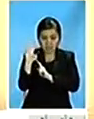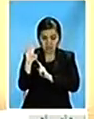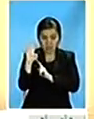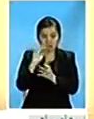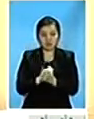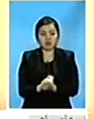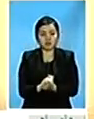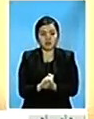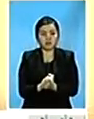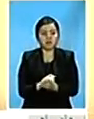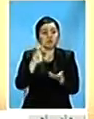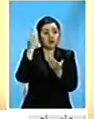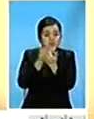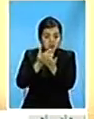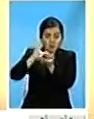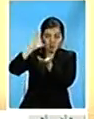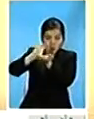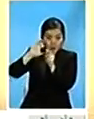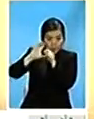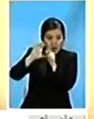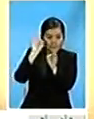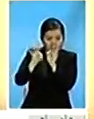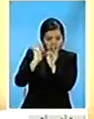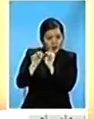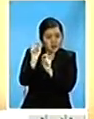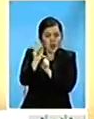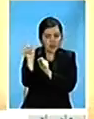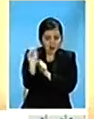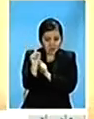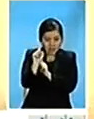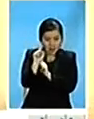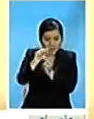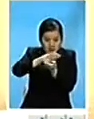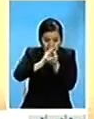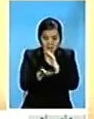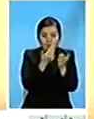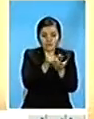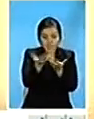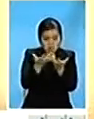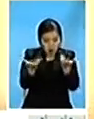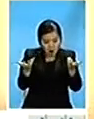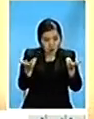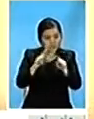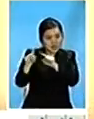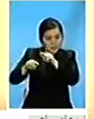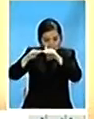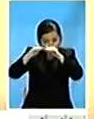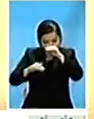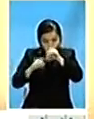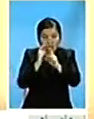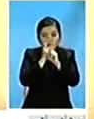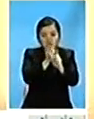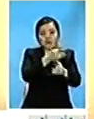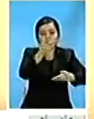การงบประมาณต่างๆที่สามารถประหยัดได้เช่นการปรับราคาครุภัณฑ์บางประเภทลงตามราคาตลา